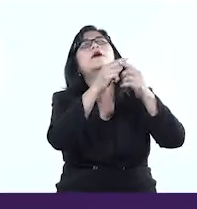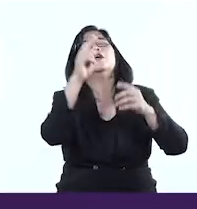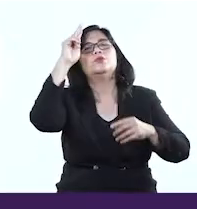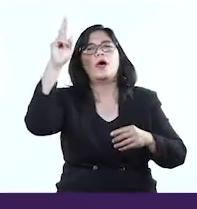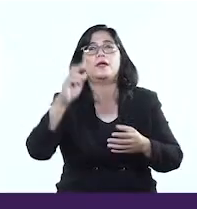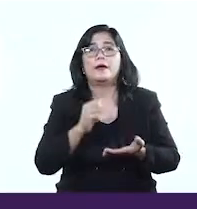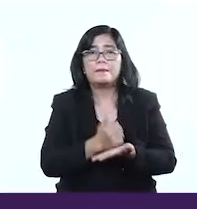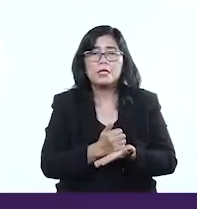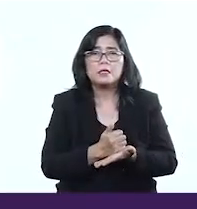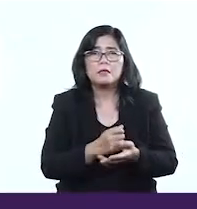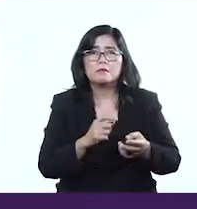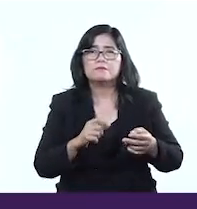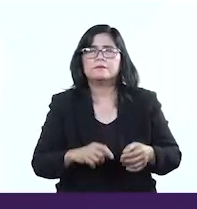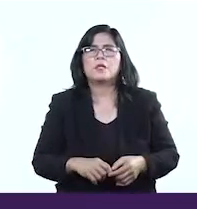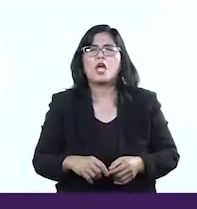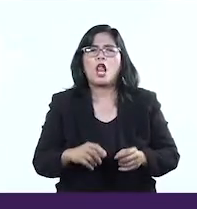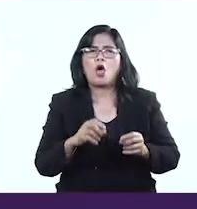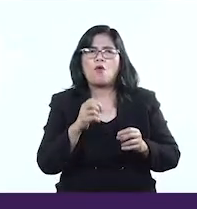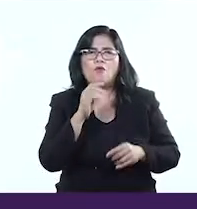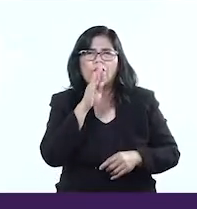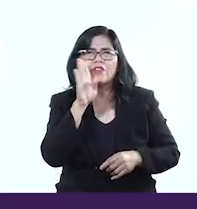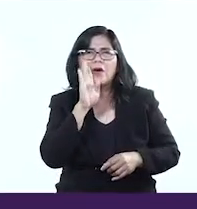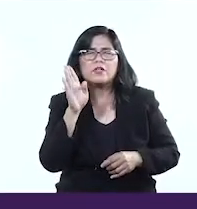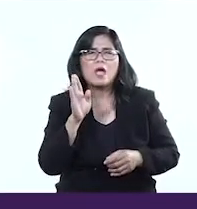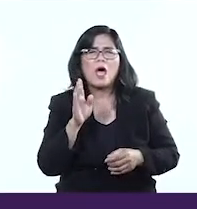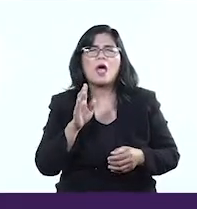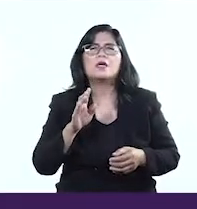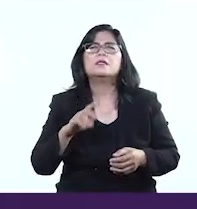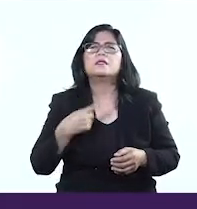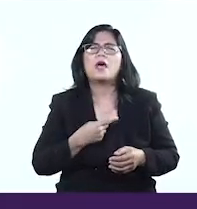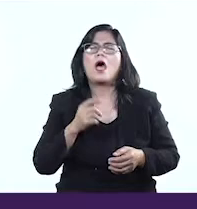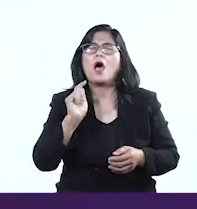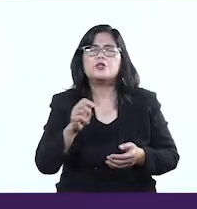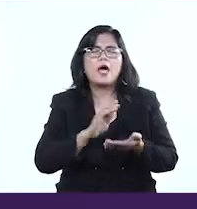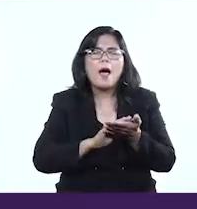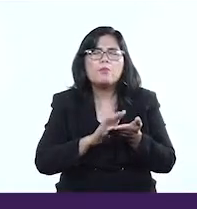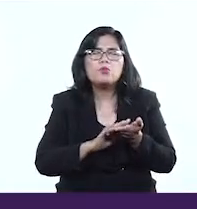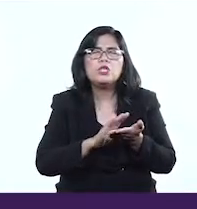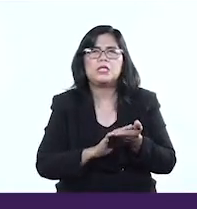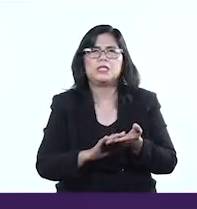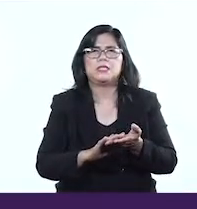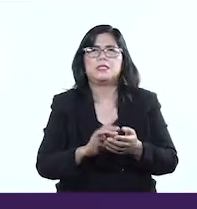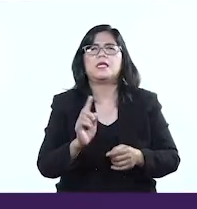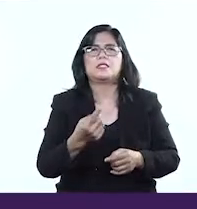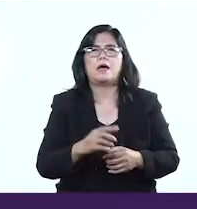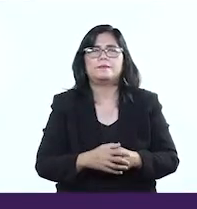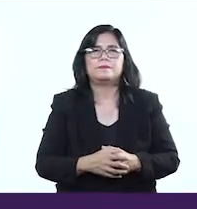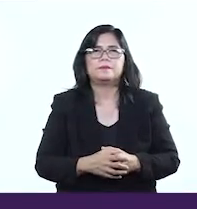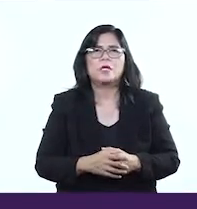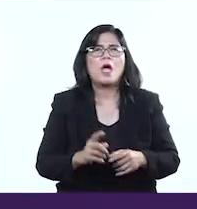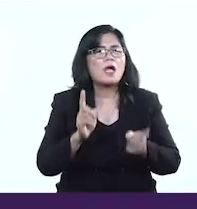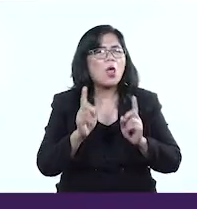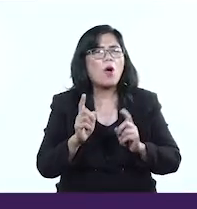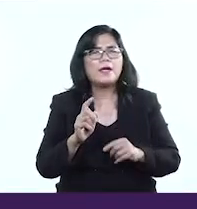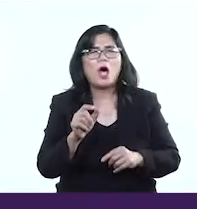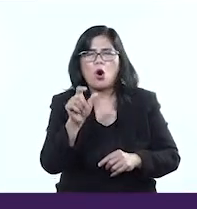kedua ketika orang menyampaikan fitnah-fitnah keji ampuni mereka Sebab mereka tidak tahu mereka perbuat Hai kalau ada